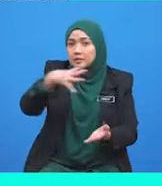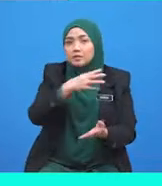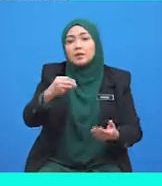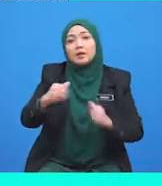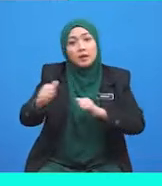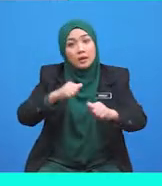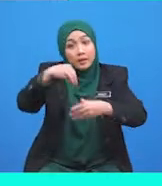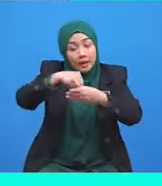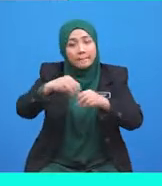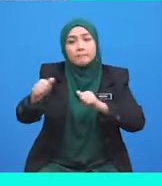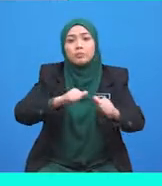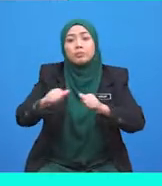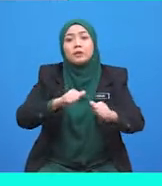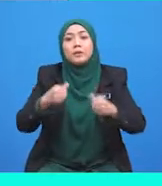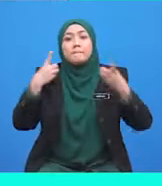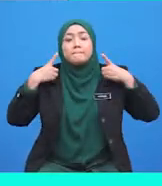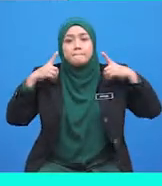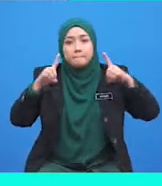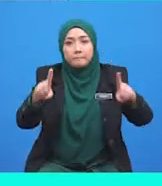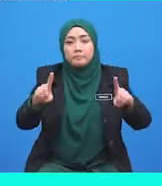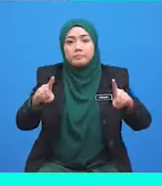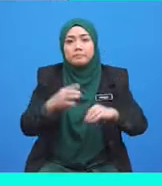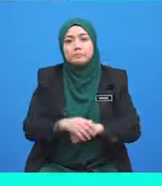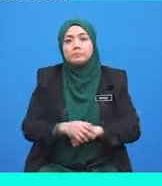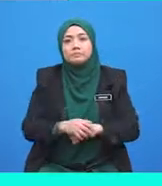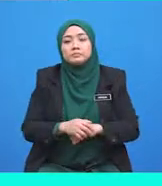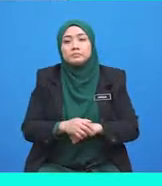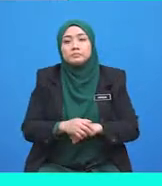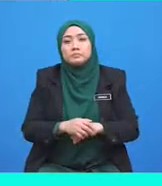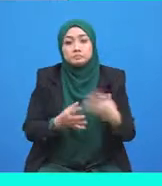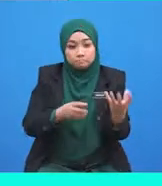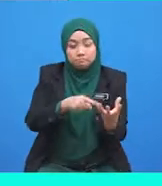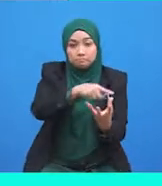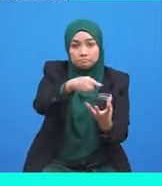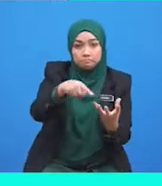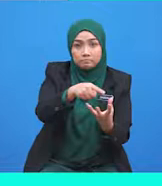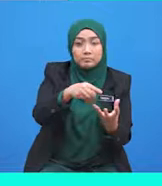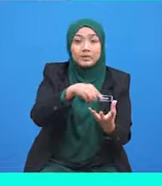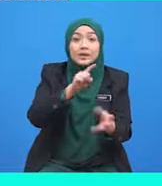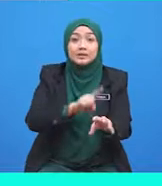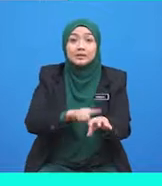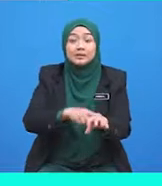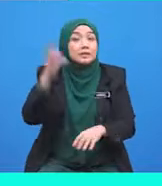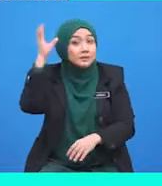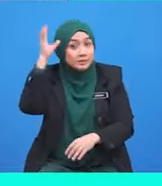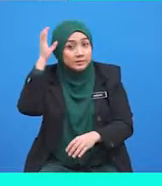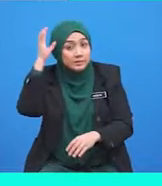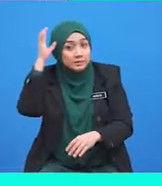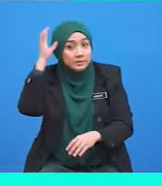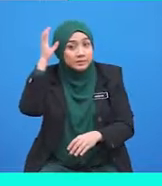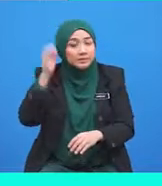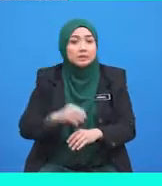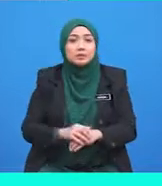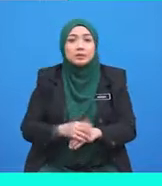perdagangan. Sebagai contoh, tembikar buatan China seperti tembikar dinasti Ming serta buatan